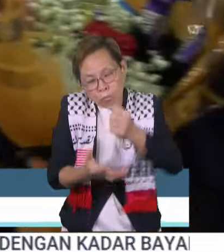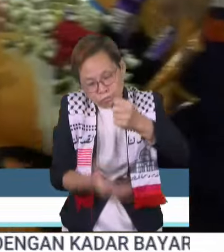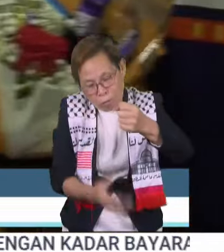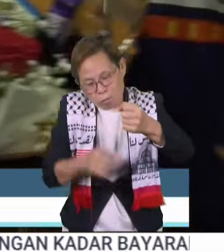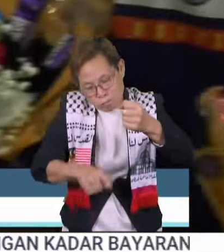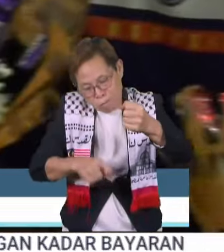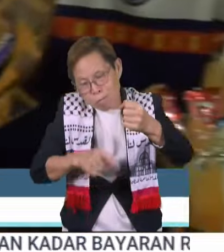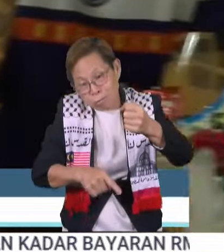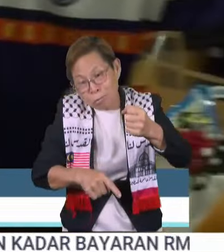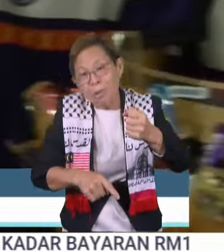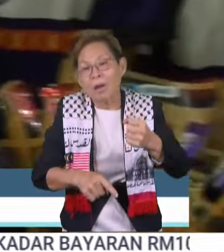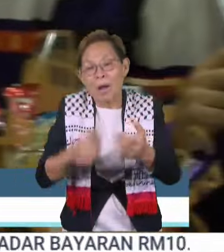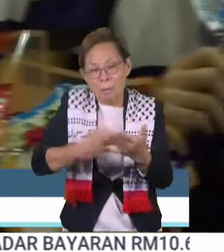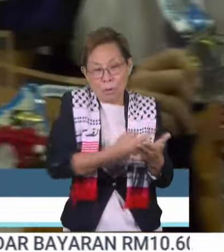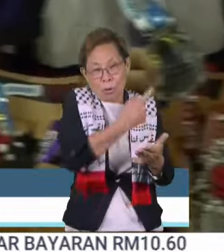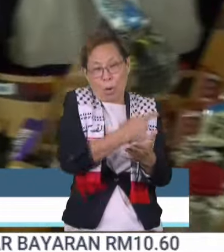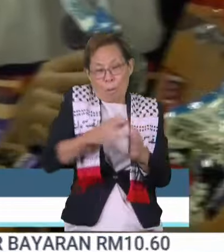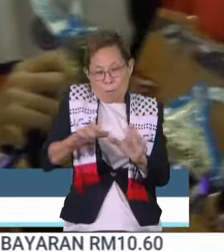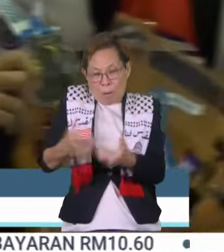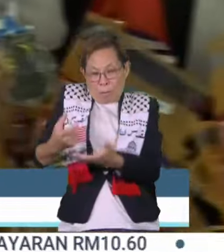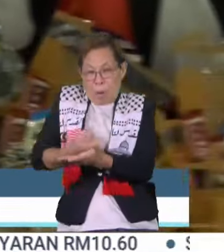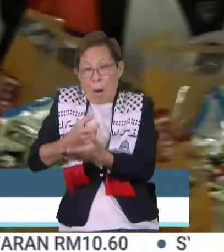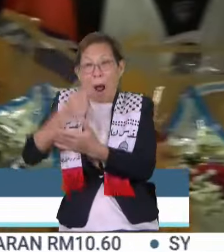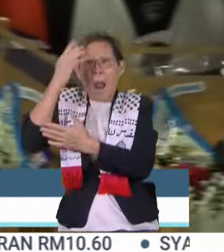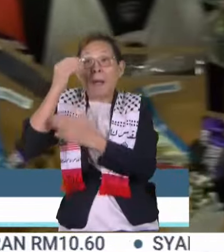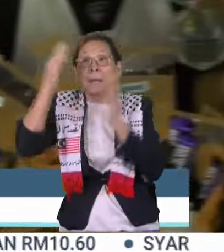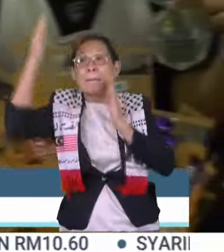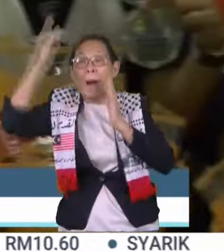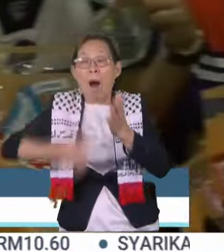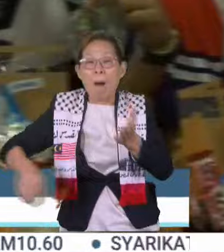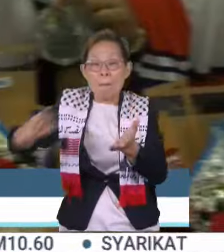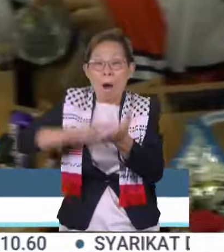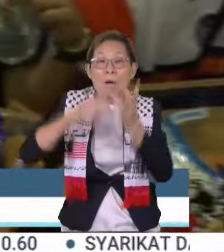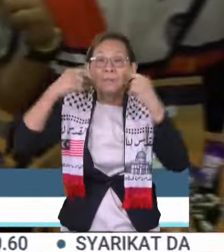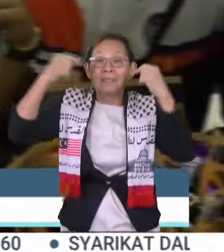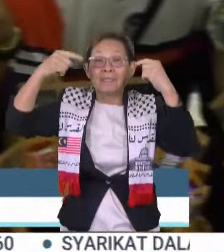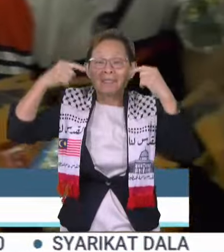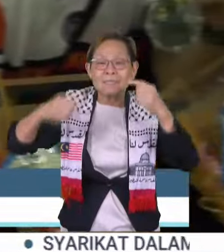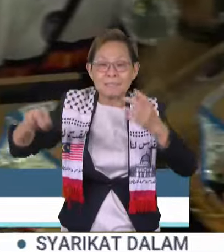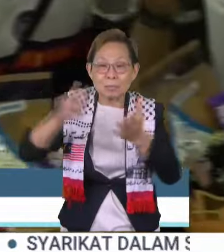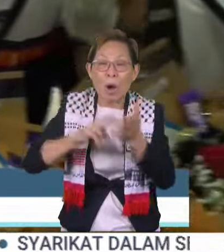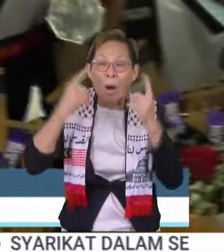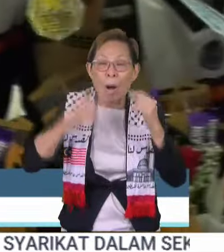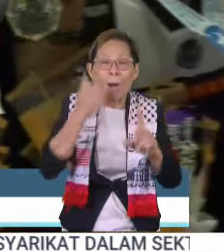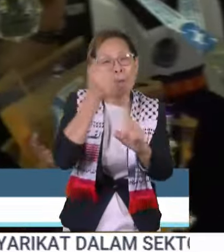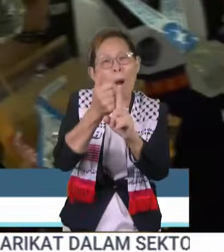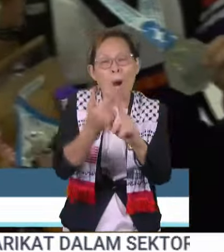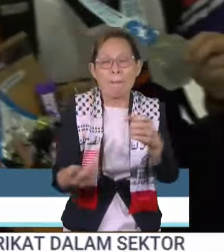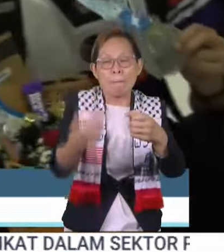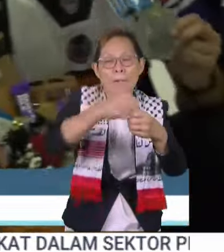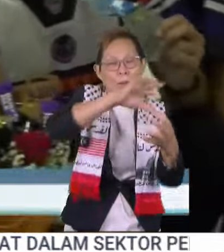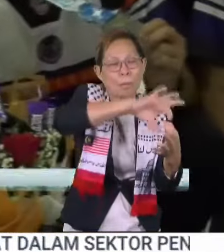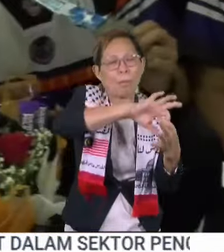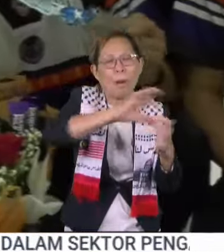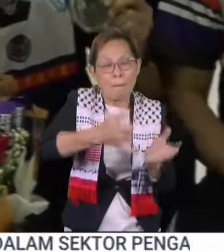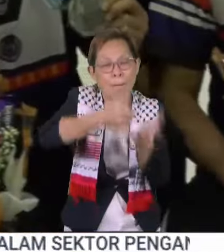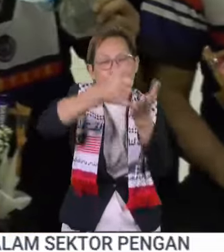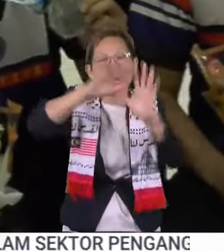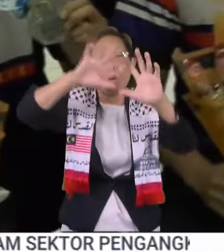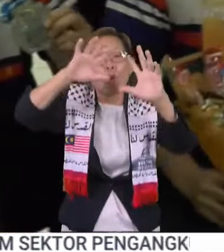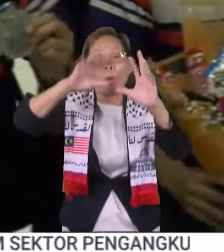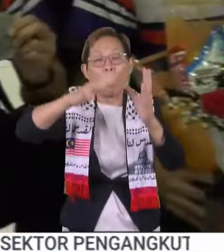itu. Minggu lalu pasukan hoki dalam Dewan Lelaki Negara mencipta sejarah meraih slot automatik ke Piala Dunia 2025. Ini